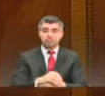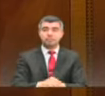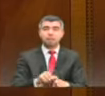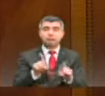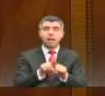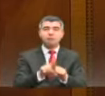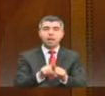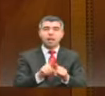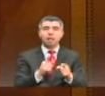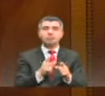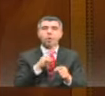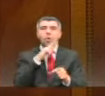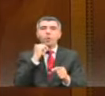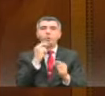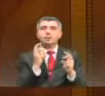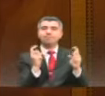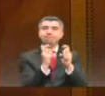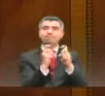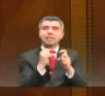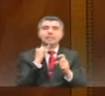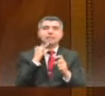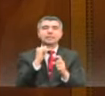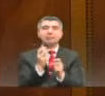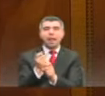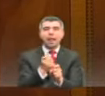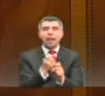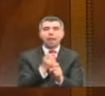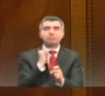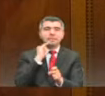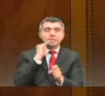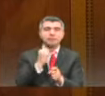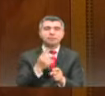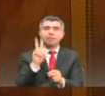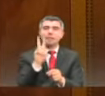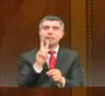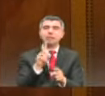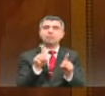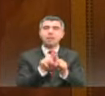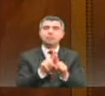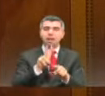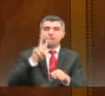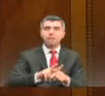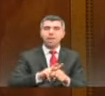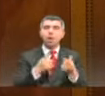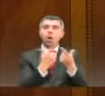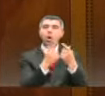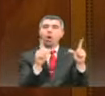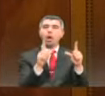حل عادل وشامل ودائم للقضية الفلسطينية، ما يضمن قيام دولة فلسطينية